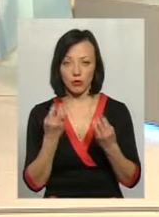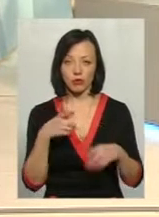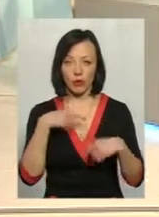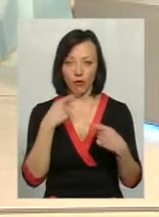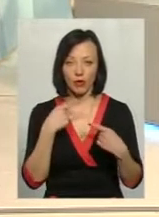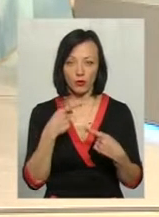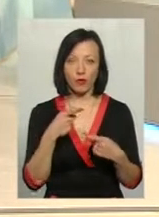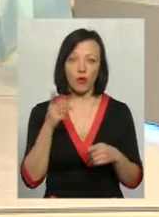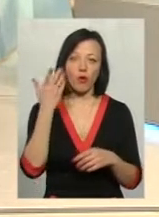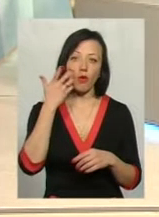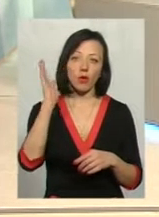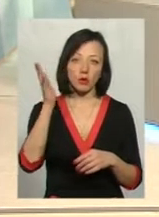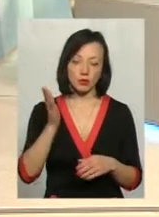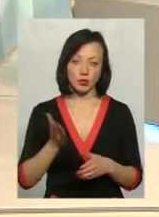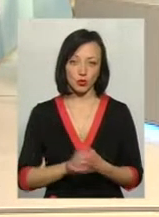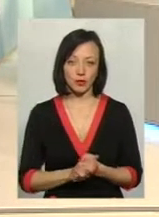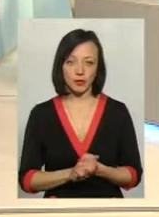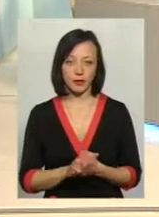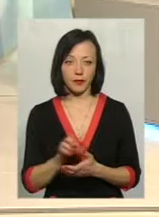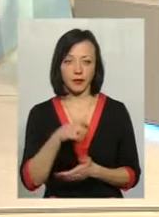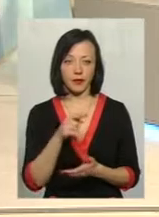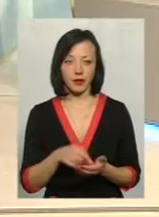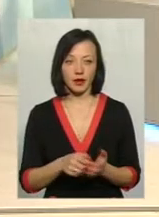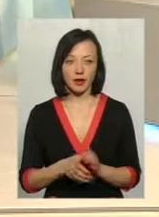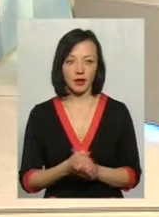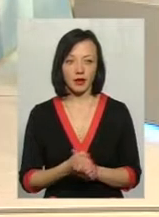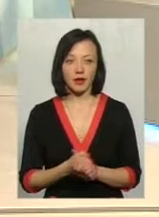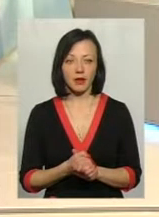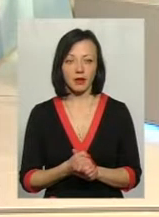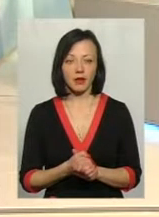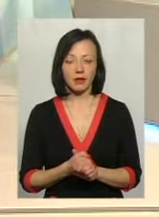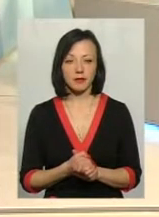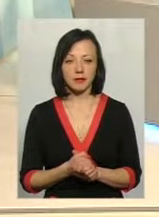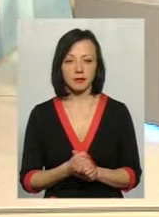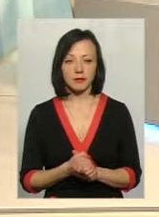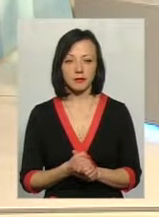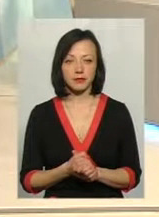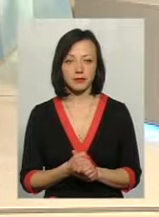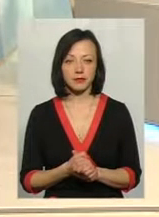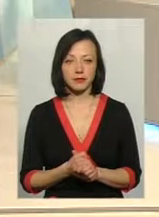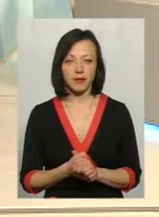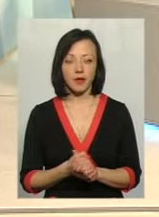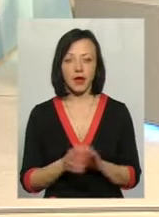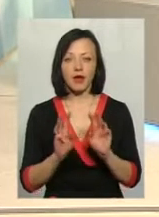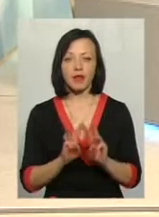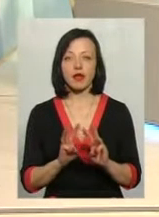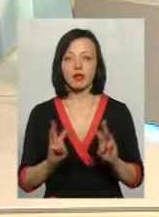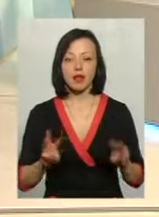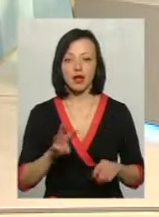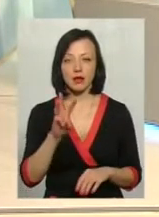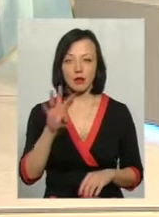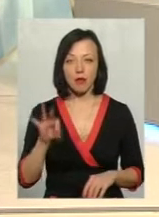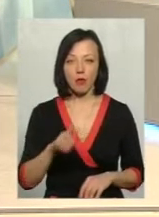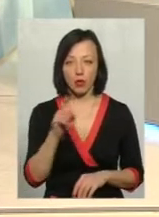говоримо, що воно колись буде? Ні, ми не просто про це говоримо. З'явилось на сайті МОЗу є власне